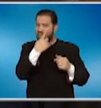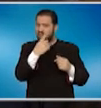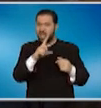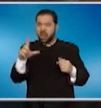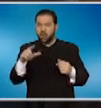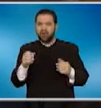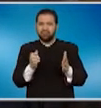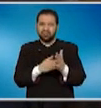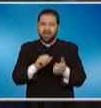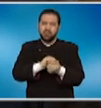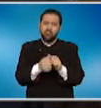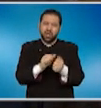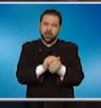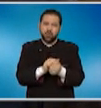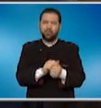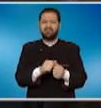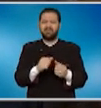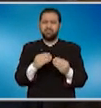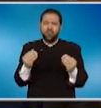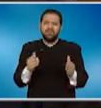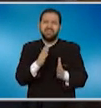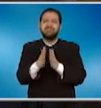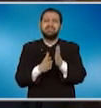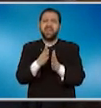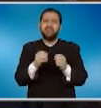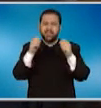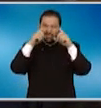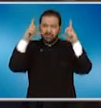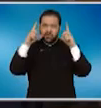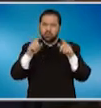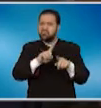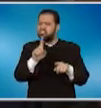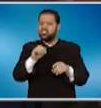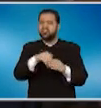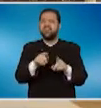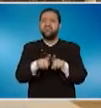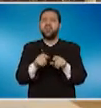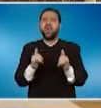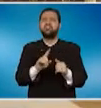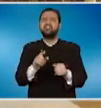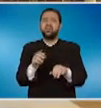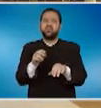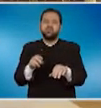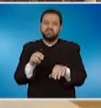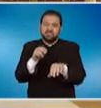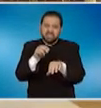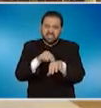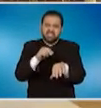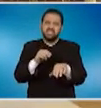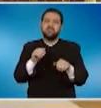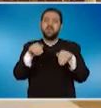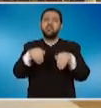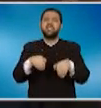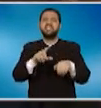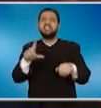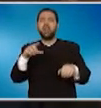trebuie o abundență serioasă de semne și minuni în viața lor ca să perceapă ceva și nici așa nu sensibilizează foarte mult sufletele lor încât și semn dacă ar fi